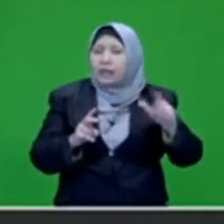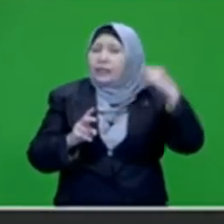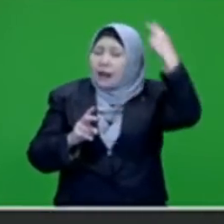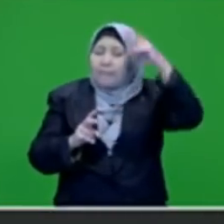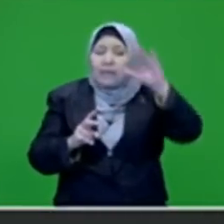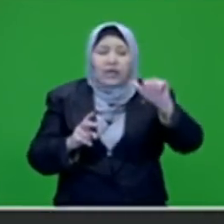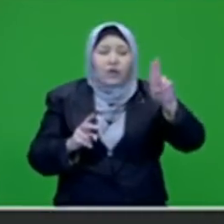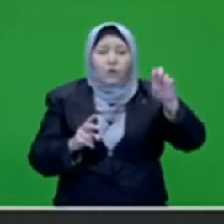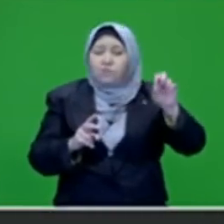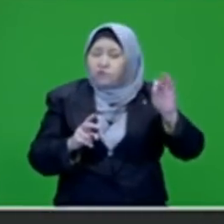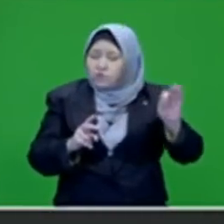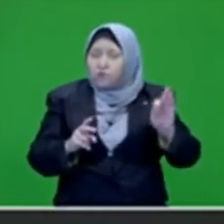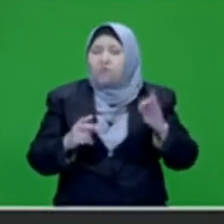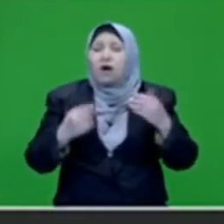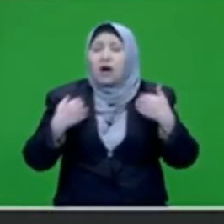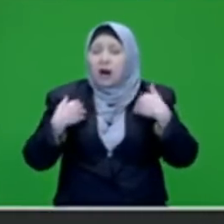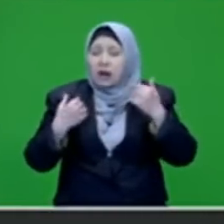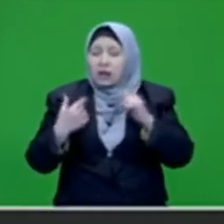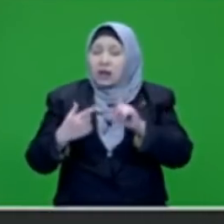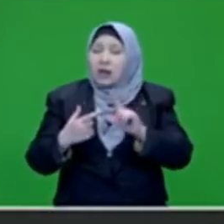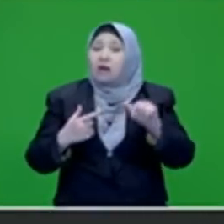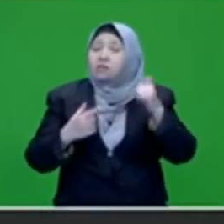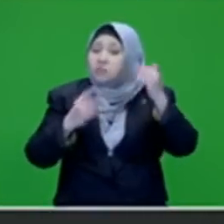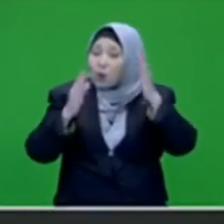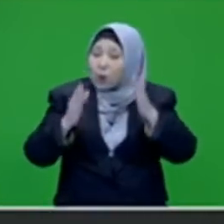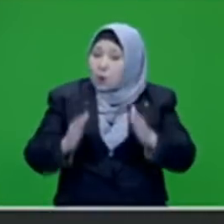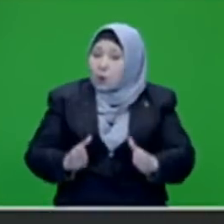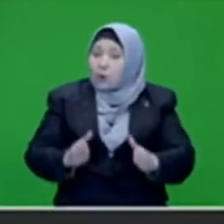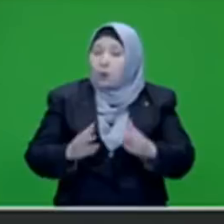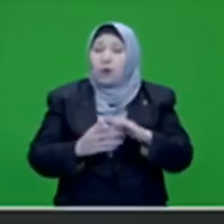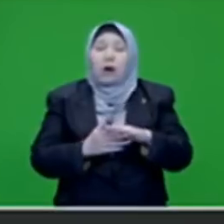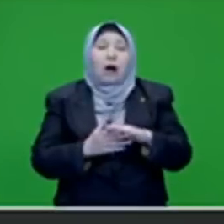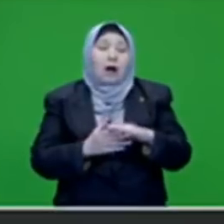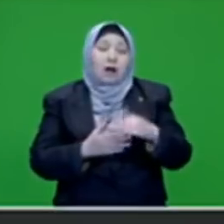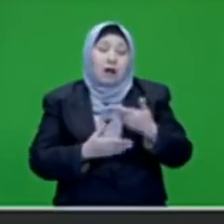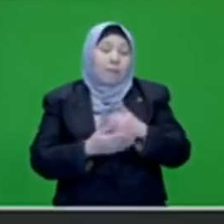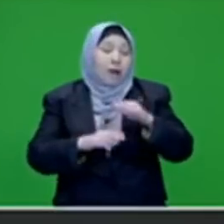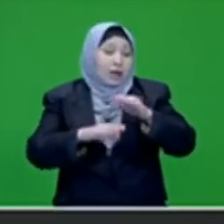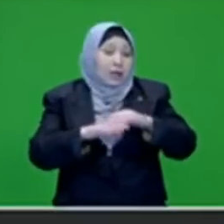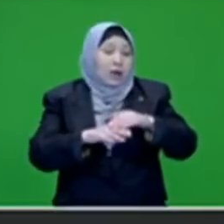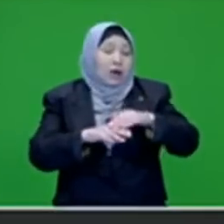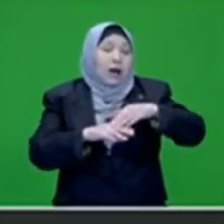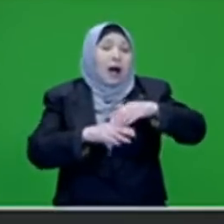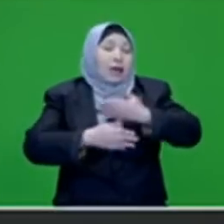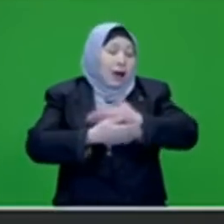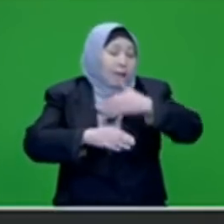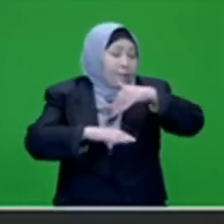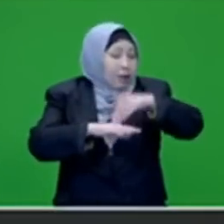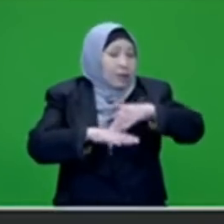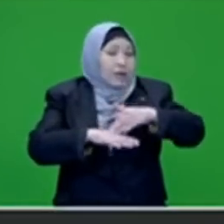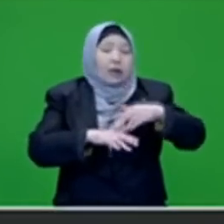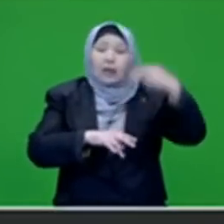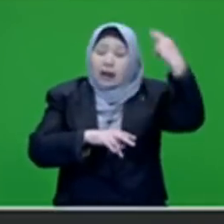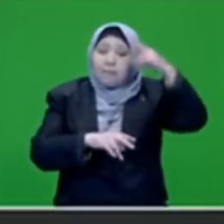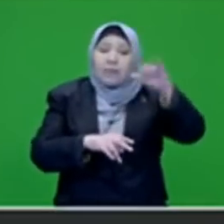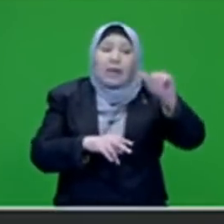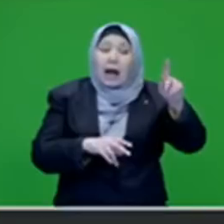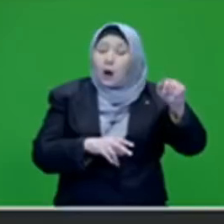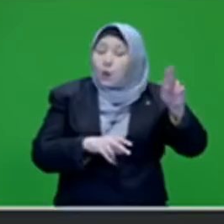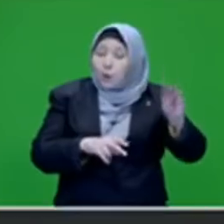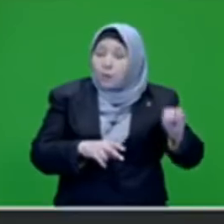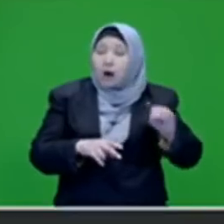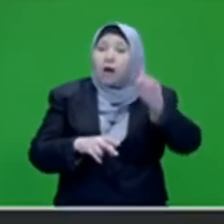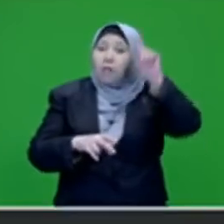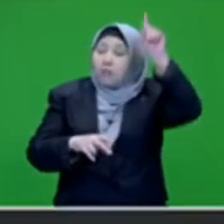salam adalah seorang putera kepada Nabi Allah Yaakob alaihi salam. Allah Subhanahu wa taala menguji Nabi